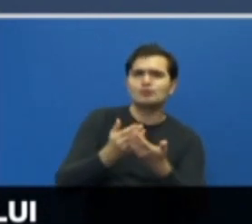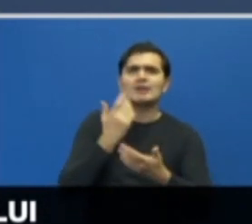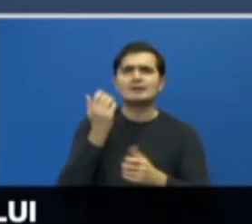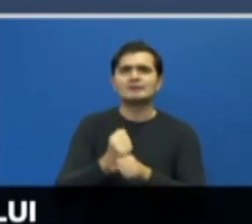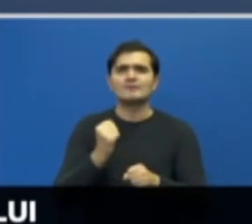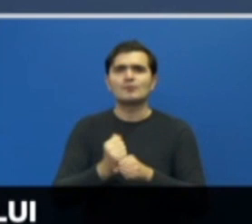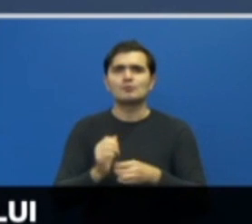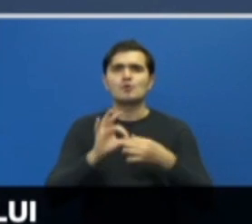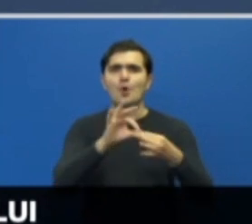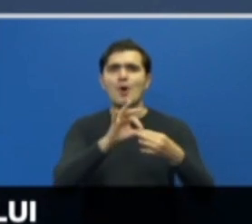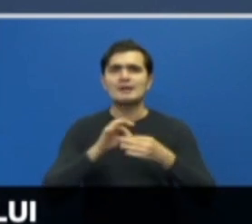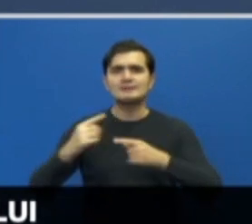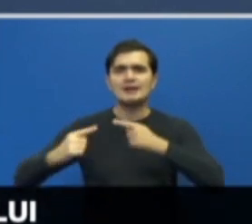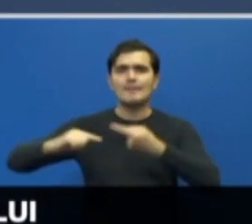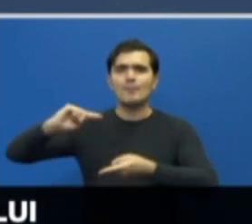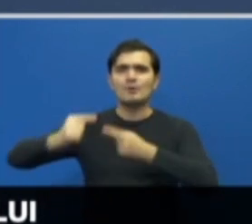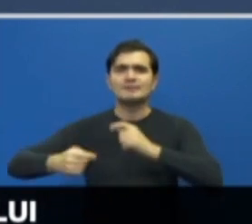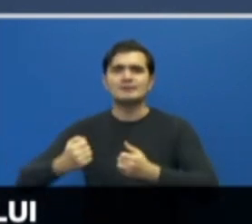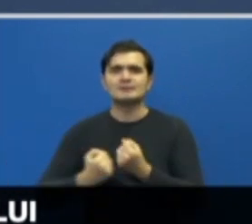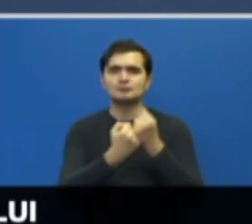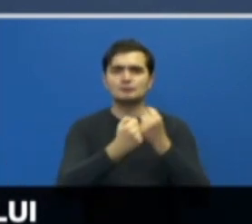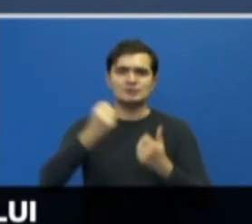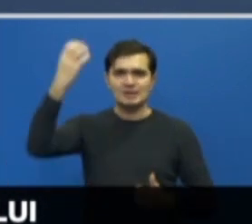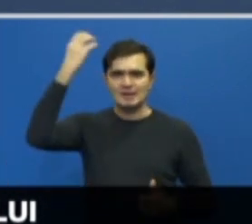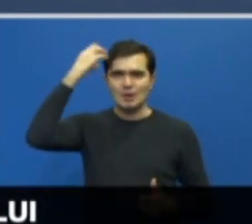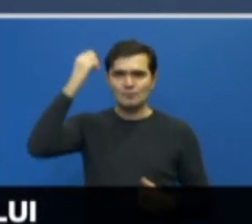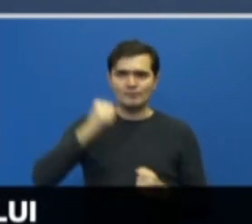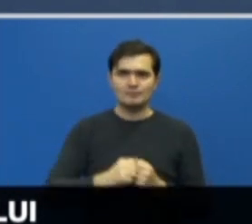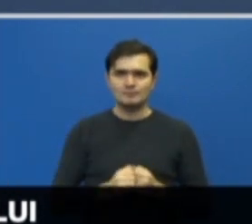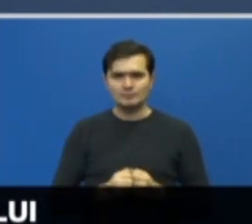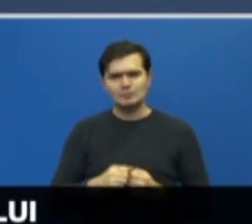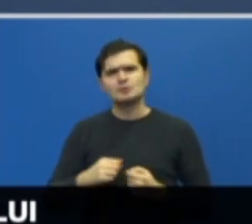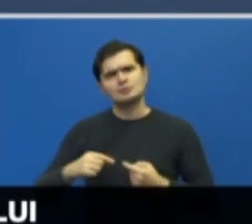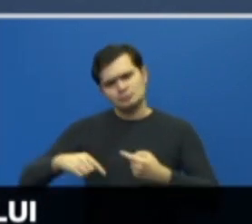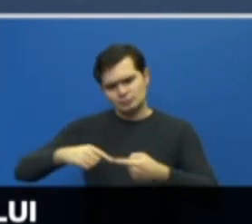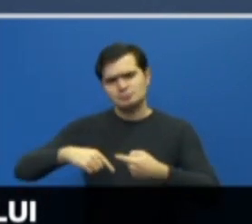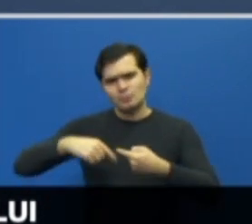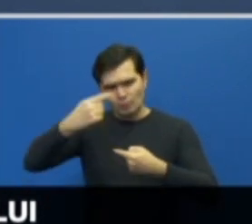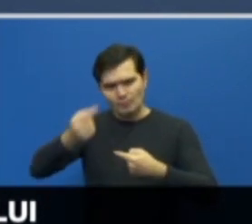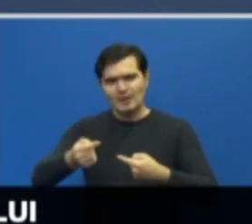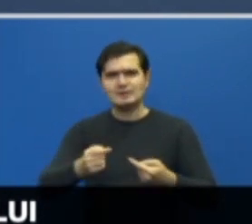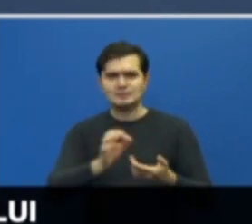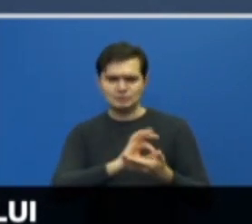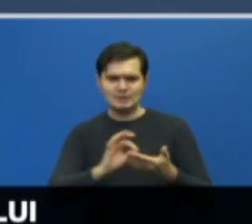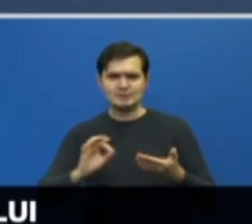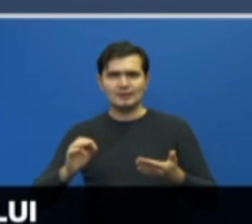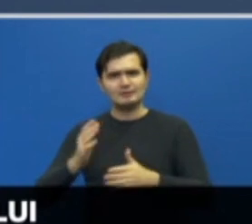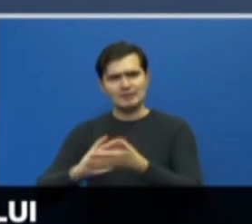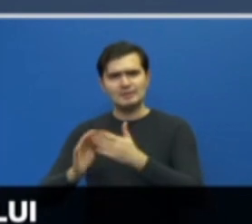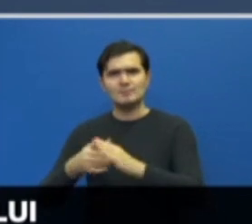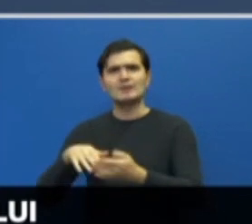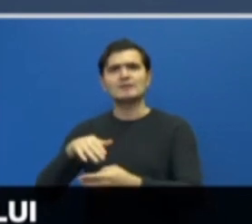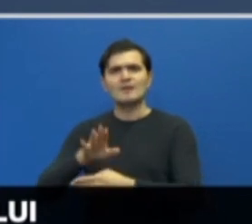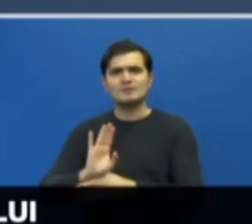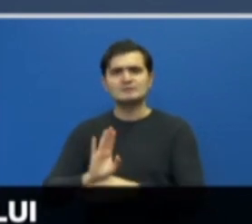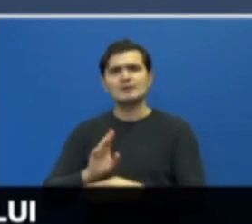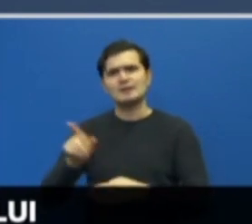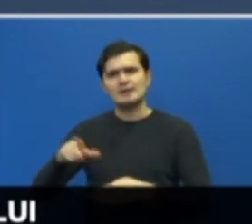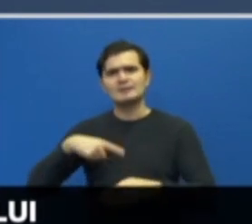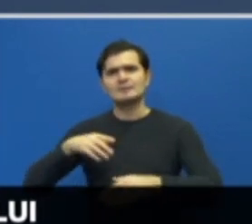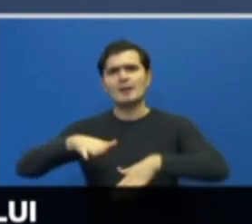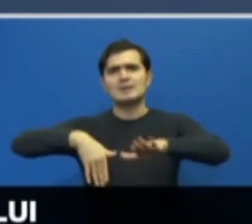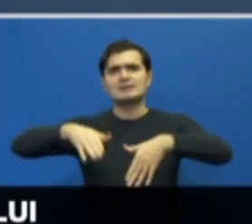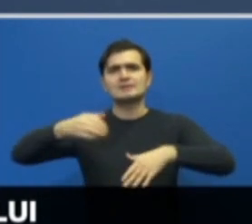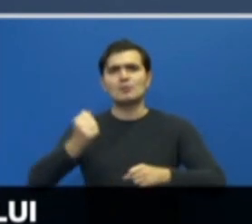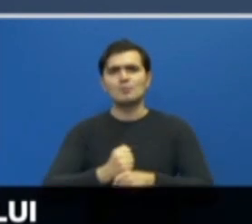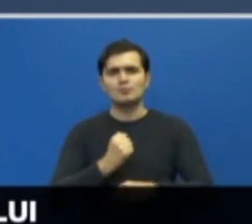susține acest guvern. Urmează și este scrisă și a ieșit din avizare la Ministerul